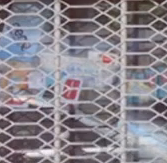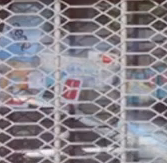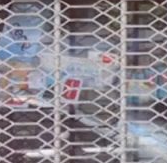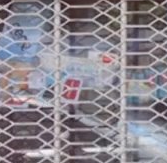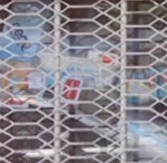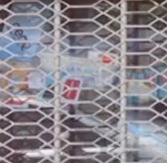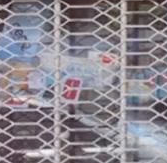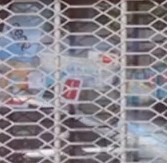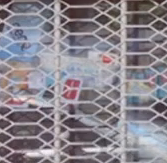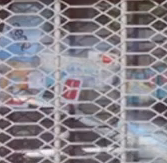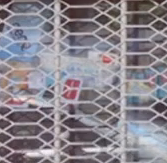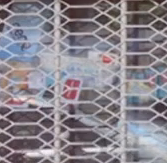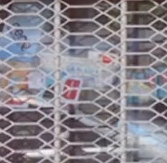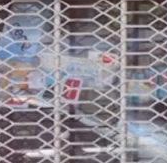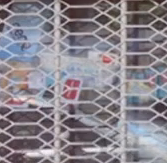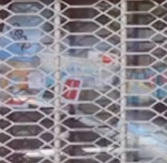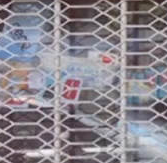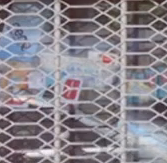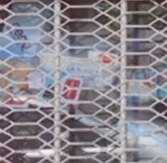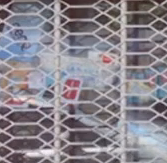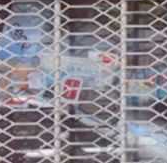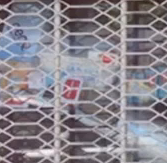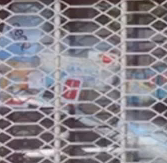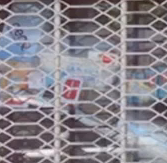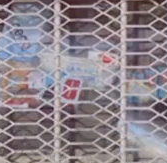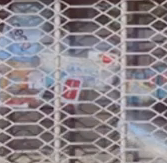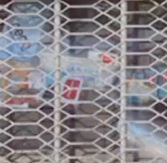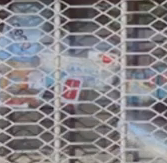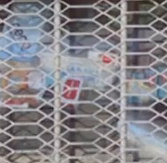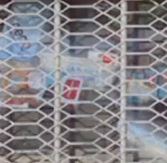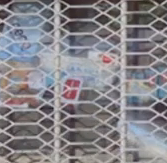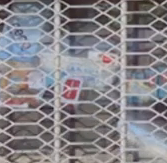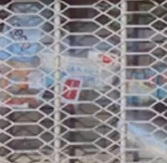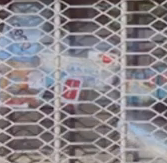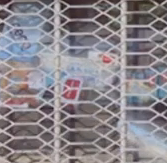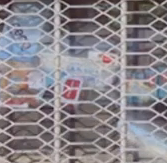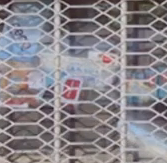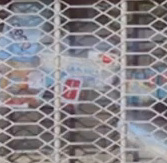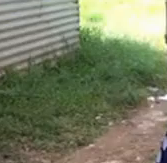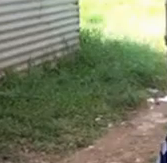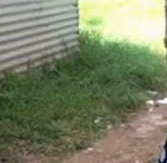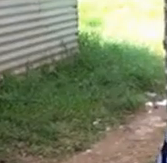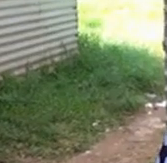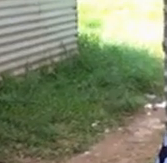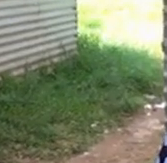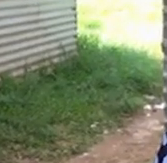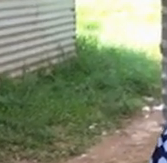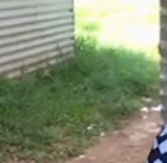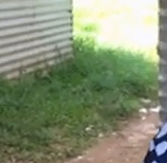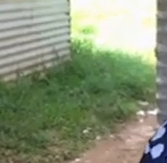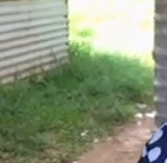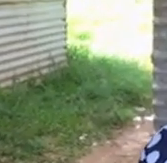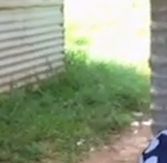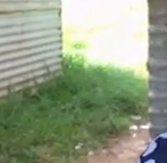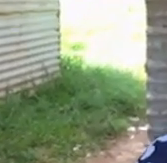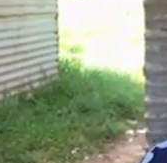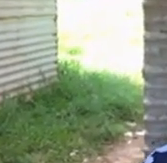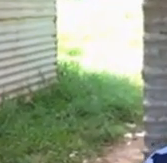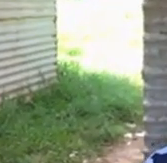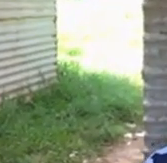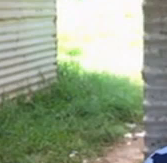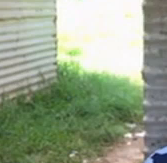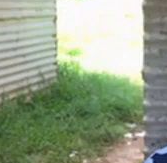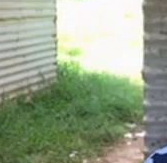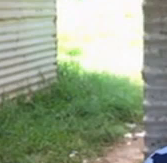शर्मा है। फिलहाल मैं रेडियो फीजी 2 हमेशा सुनता हूँ, जो रेडियो फीजी 2 देश का धड़कन। मेरा नाम चंद्रा है, मैं रकेती से